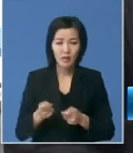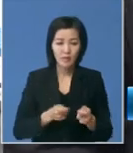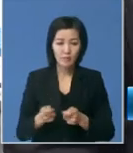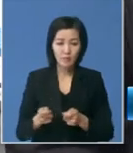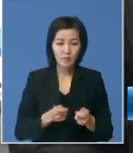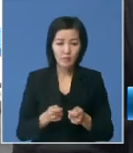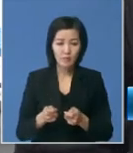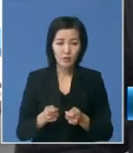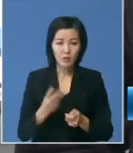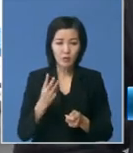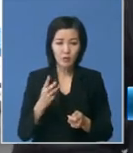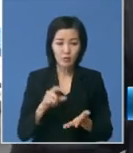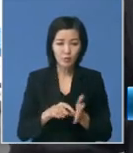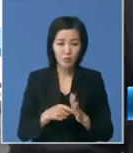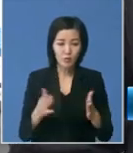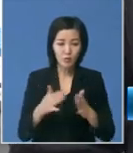Әкімшіліктерден үш бөлме үй берді.